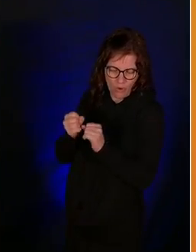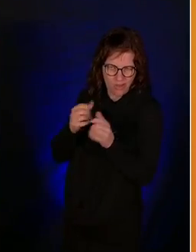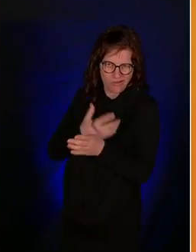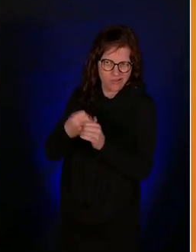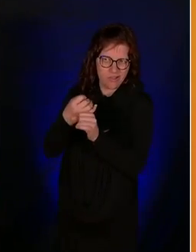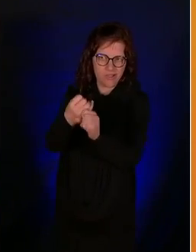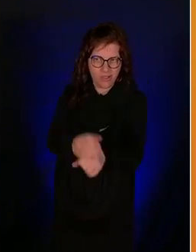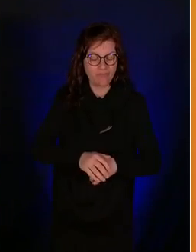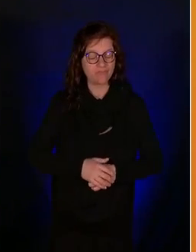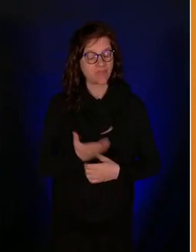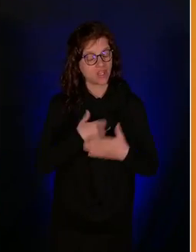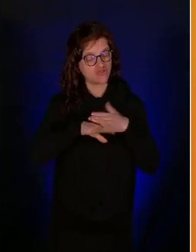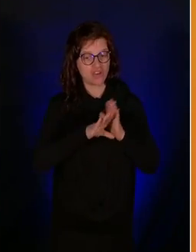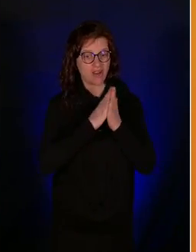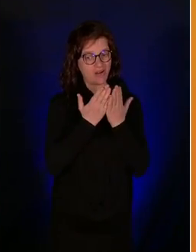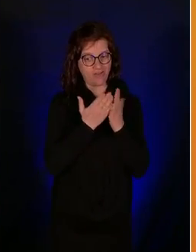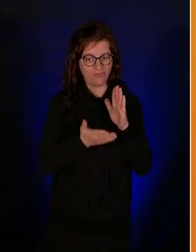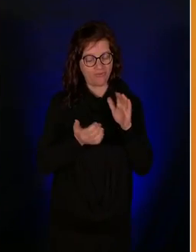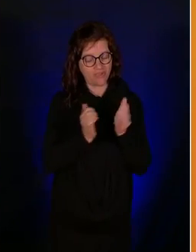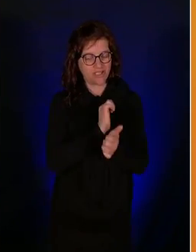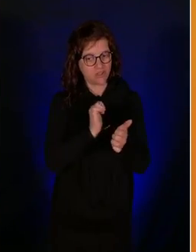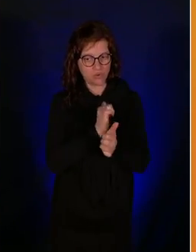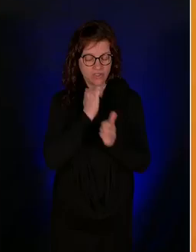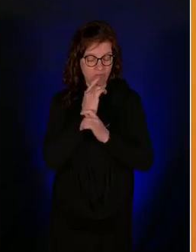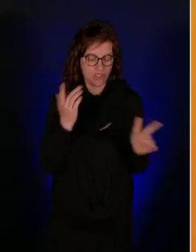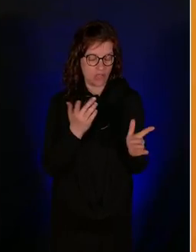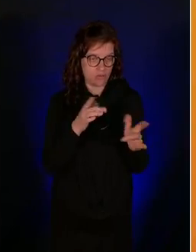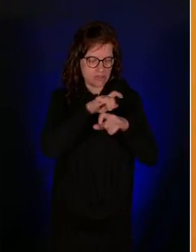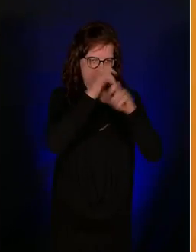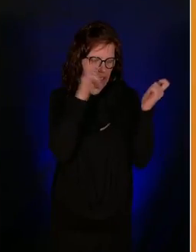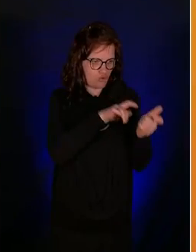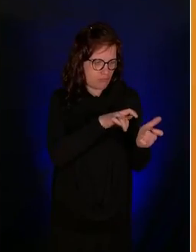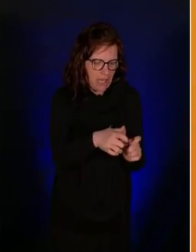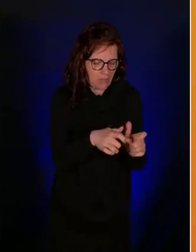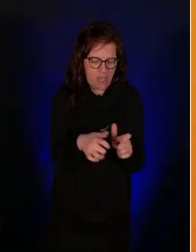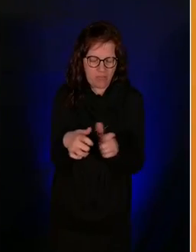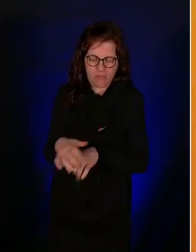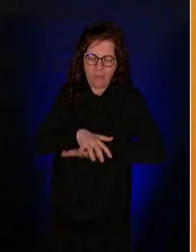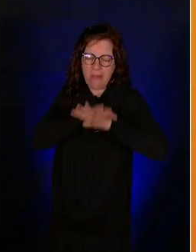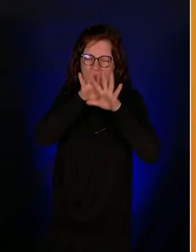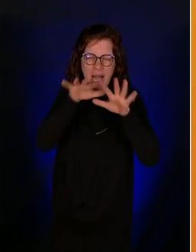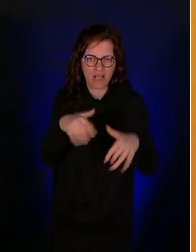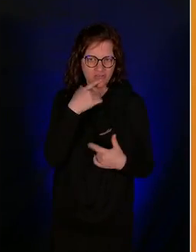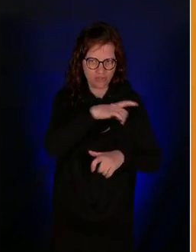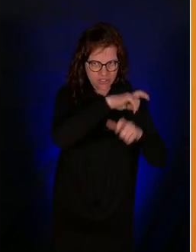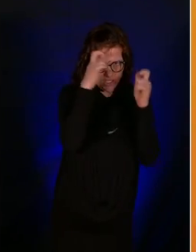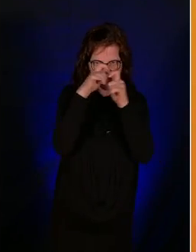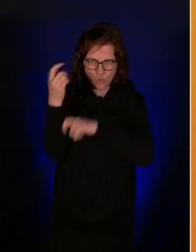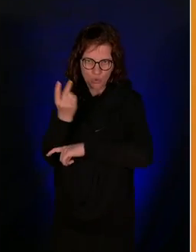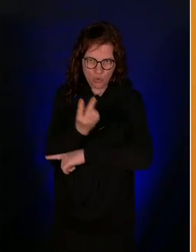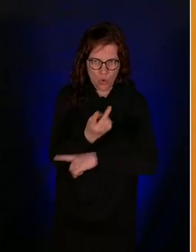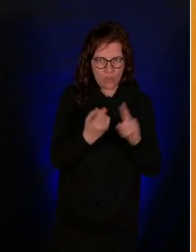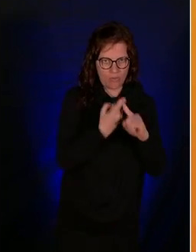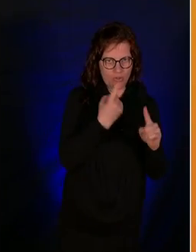organise, la branche de l'édition de livres, c'est un festival de statuts précaires, avec notamment deux statuts importants qui la gangrènent, le statut